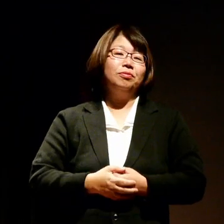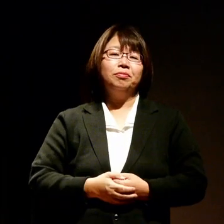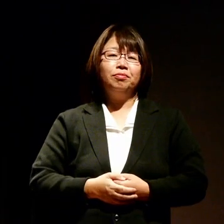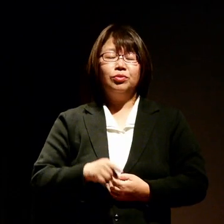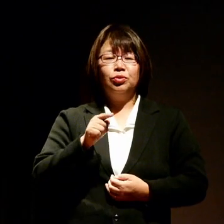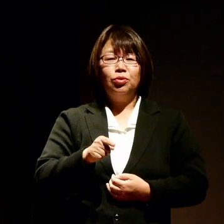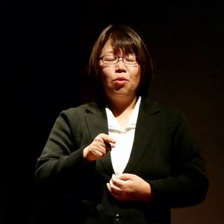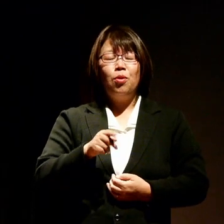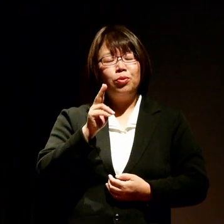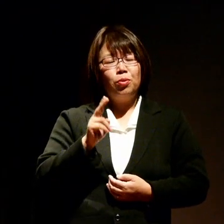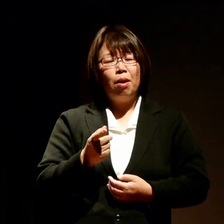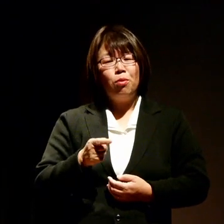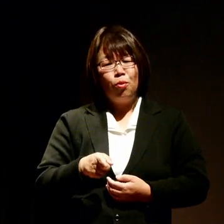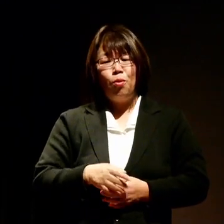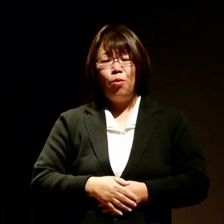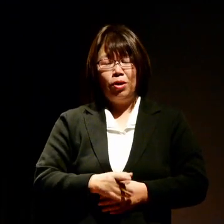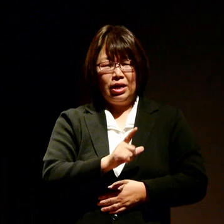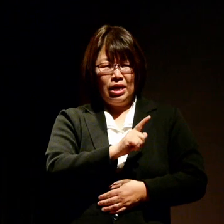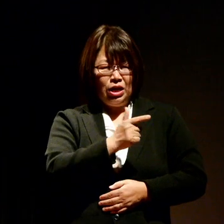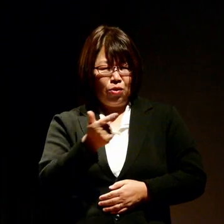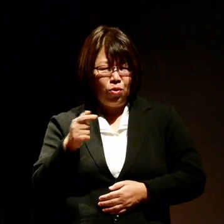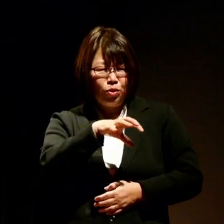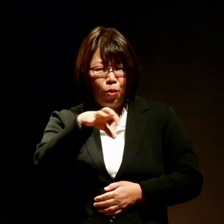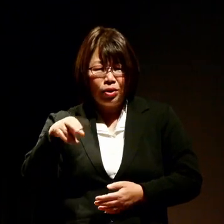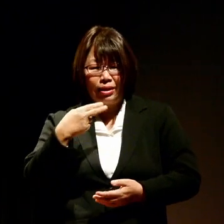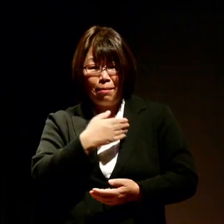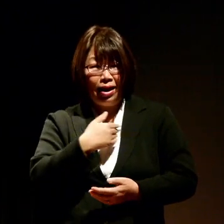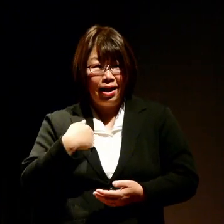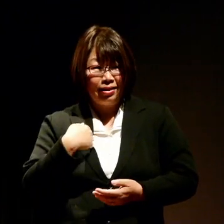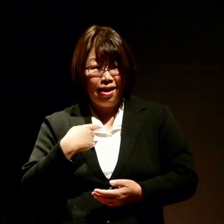そんなものをいろんなところで食べられたら、